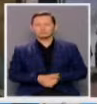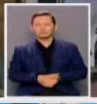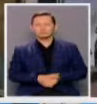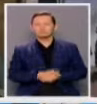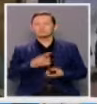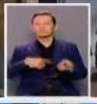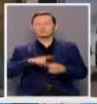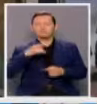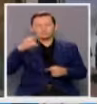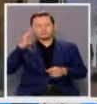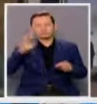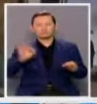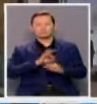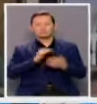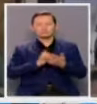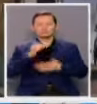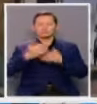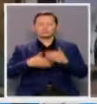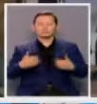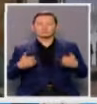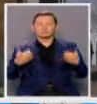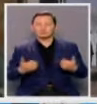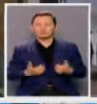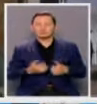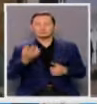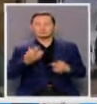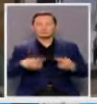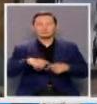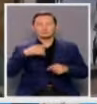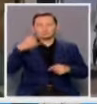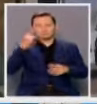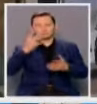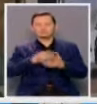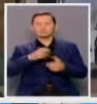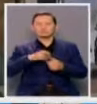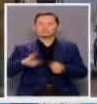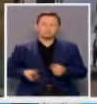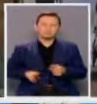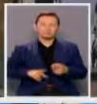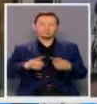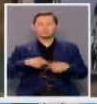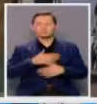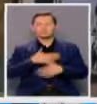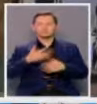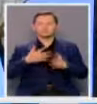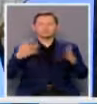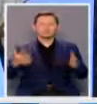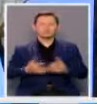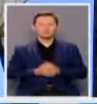Біздің қазақтың өнері асқақтай берсін деп тілеймін, және де мына ұлттық арнаның басшыларына мен үлкен алғысымды айтқым